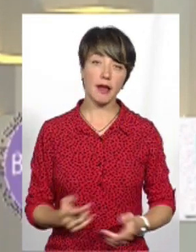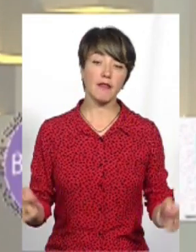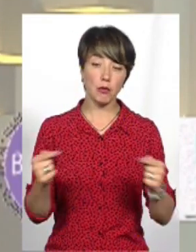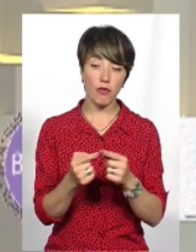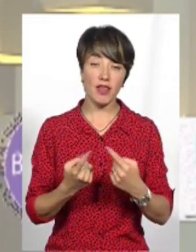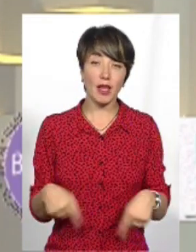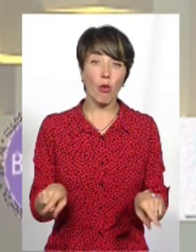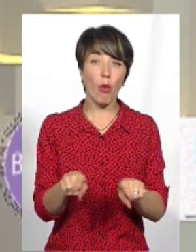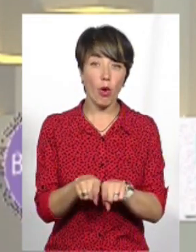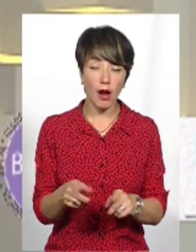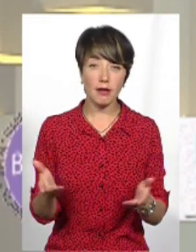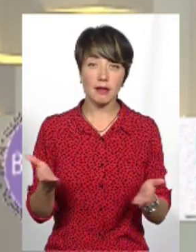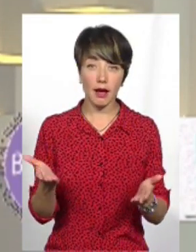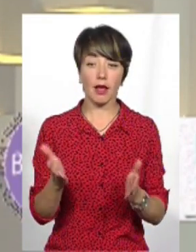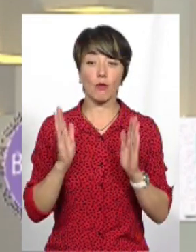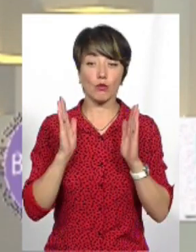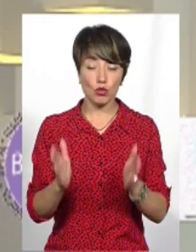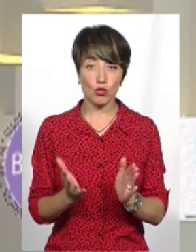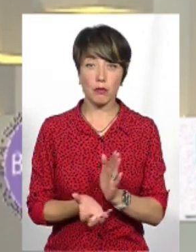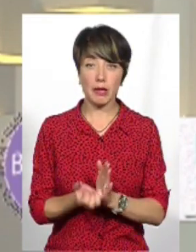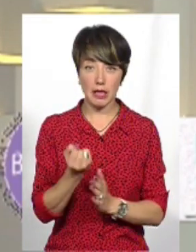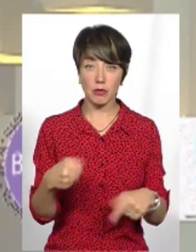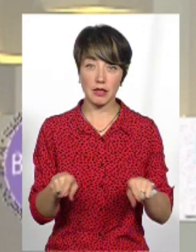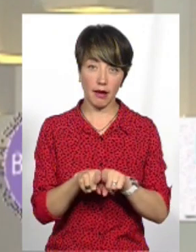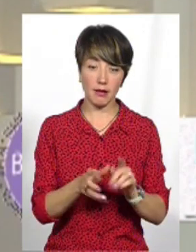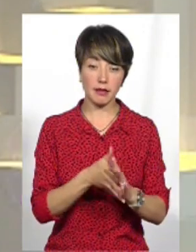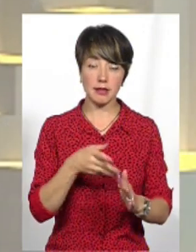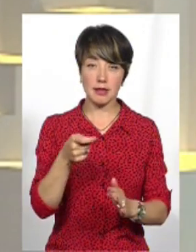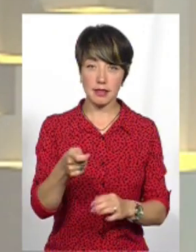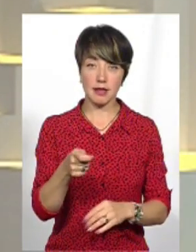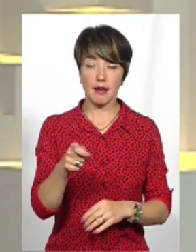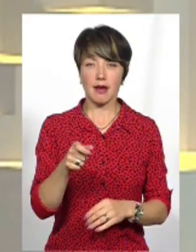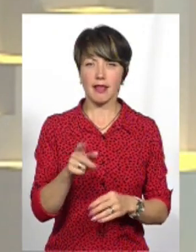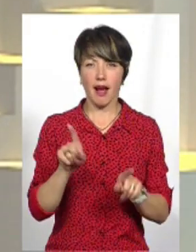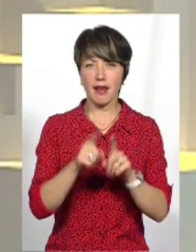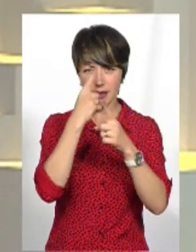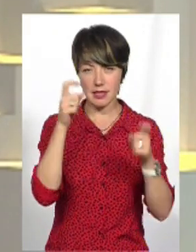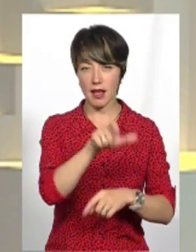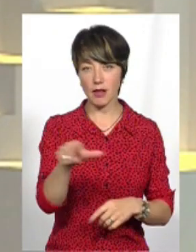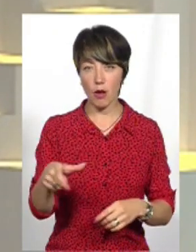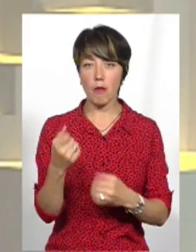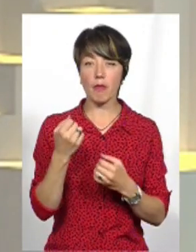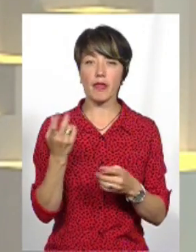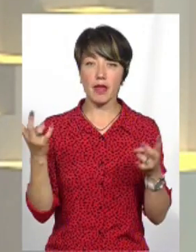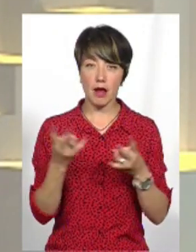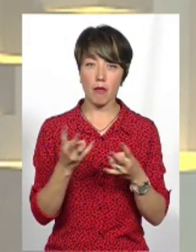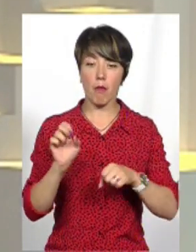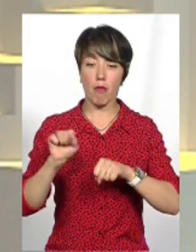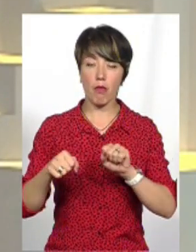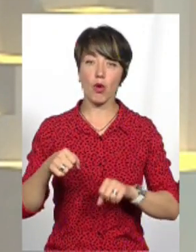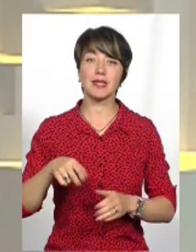відповідні органи, які будуть підтримувати таких заявників. Насамперед треба побороти страх